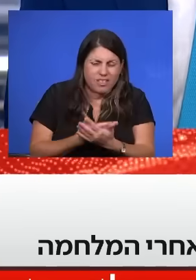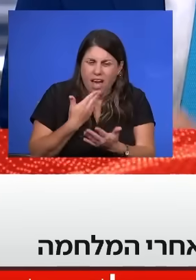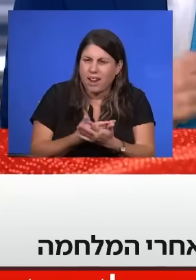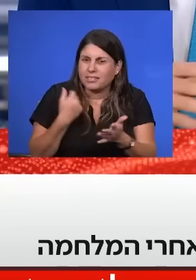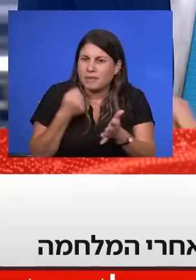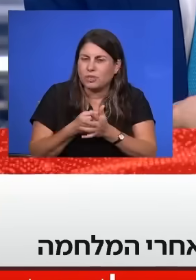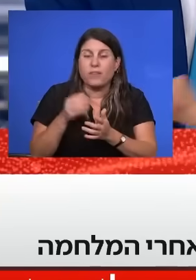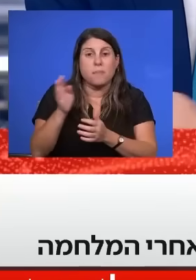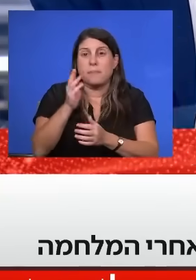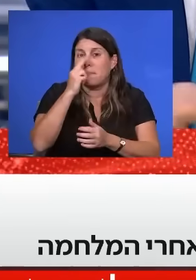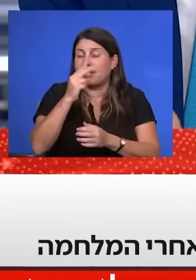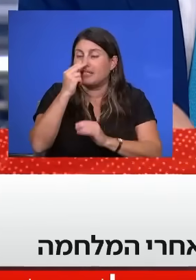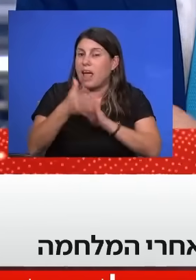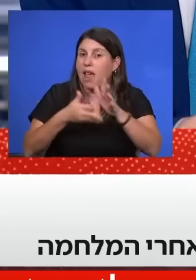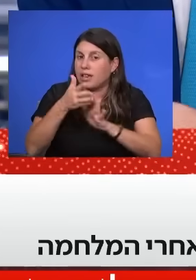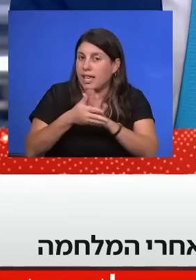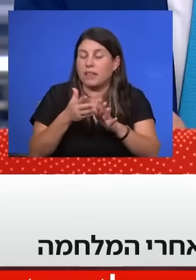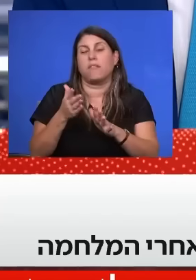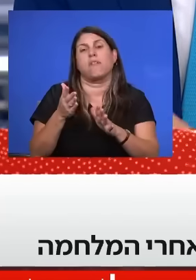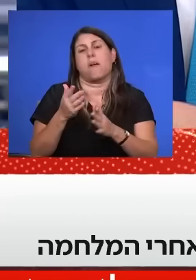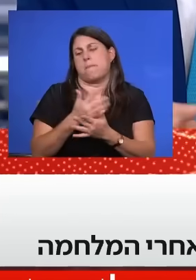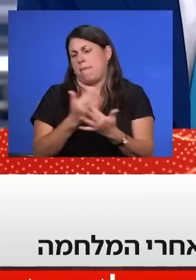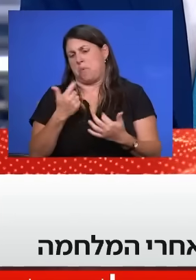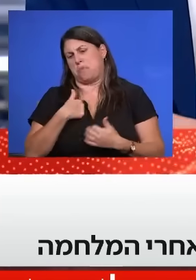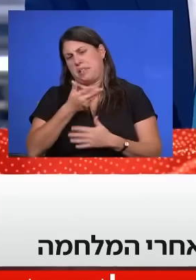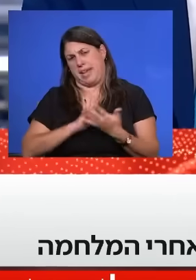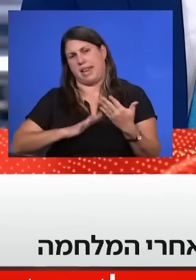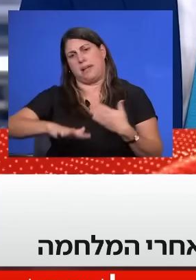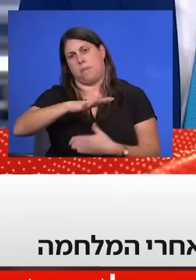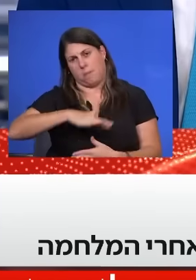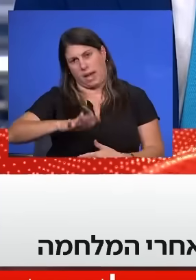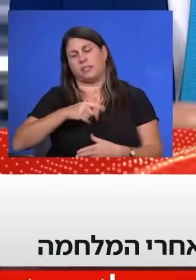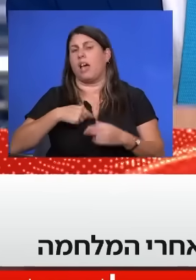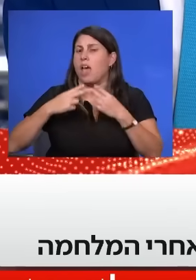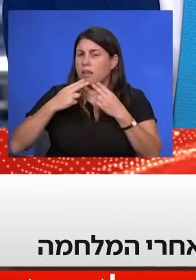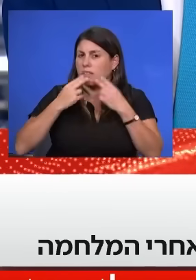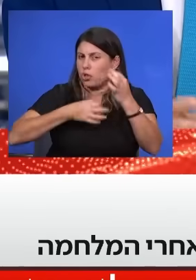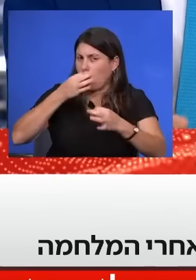להגיד, אני ברור שאני חלק מהמערכת פה, אני אענה על שאלות בסוף המלחמה,